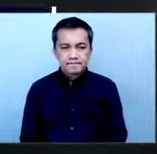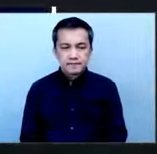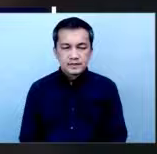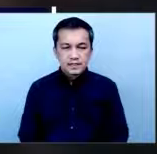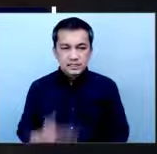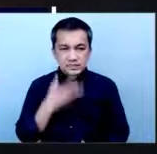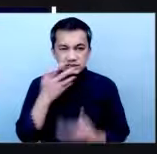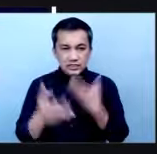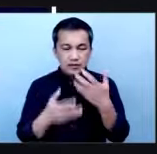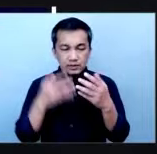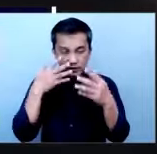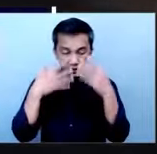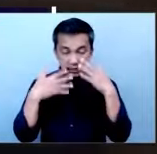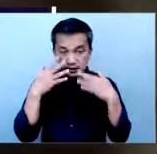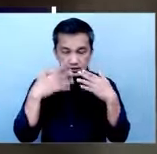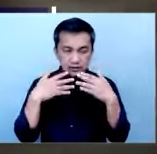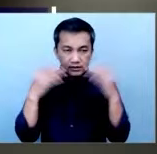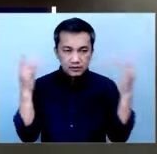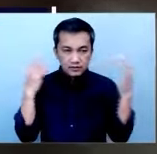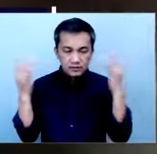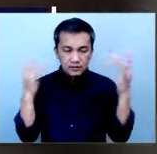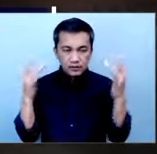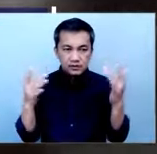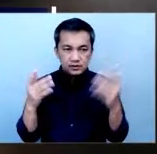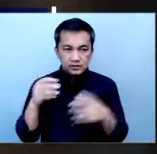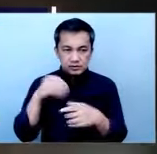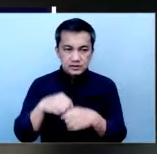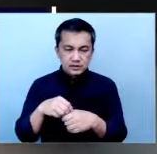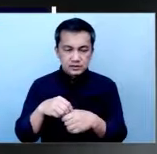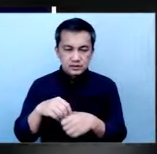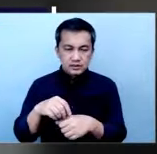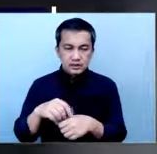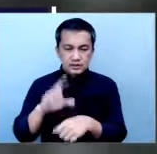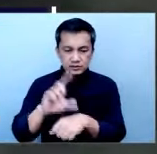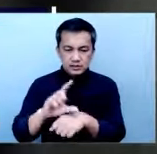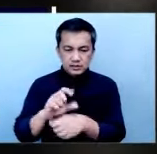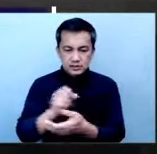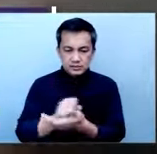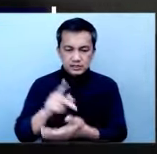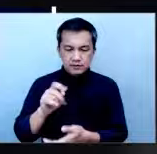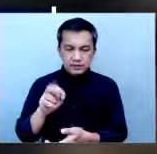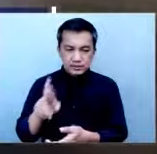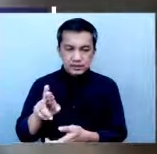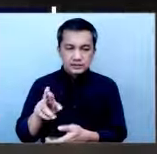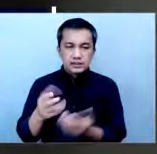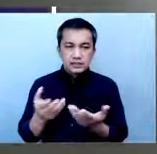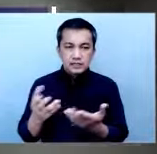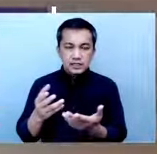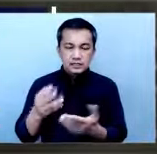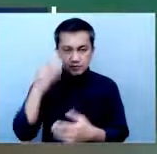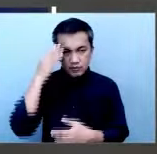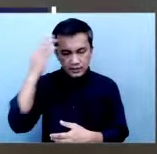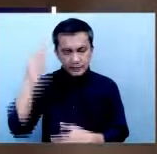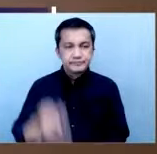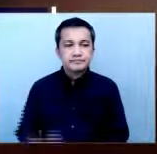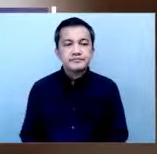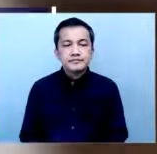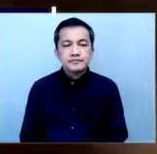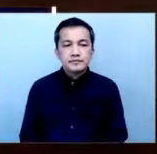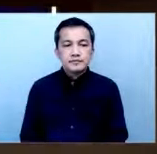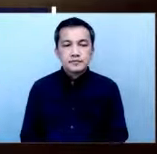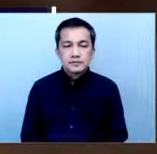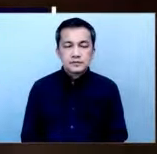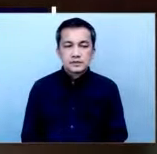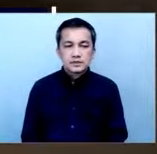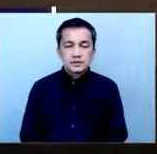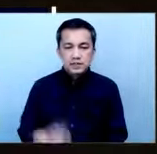Sigawan at iyakan ang umalingaw-ngaw sa loob ng St. Peter the Apostle Parish sa San Jose del Monte, Bulacan. Bandang